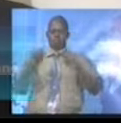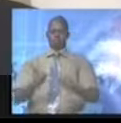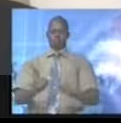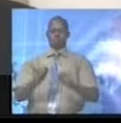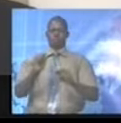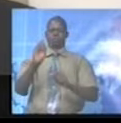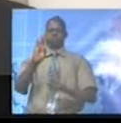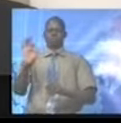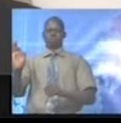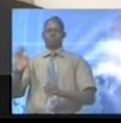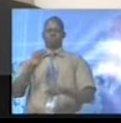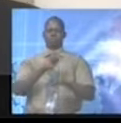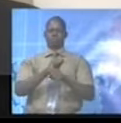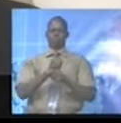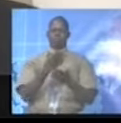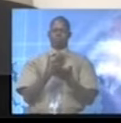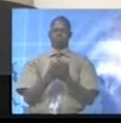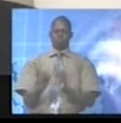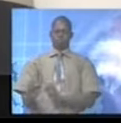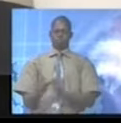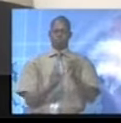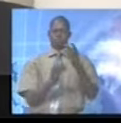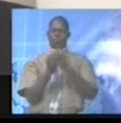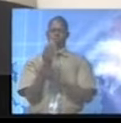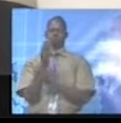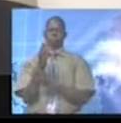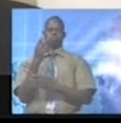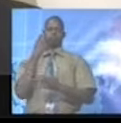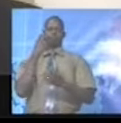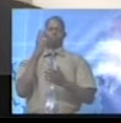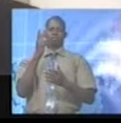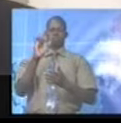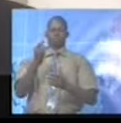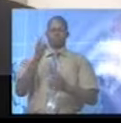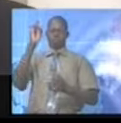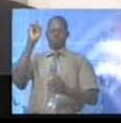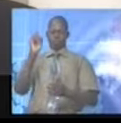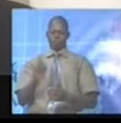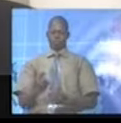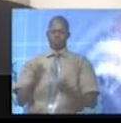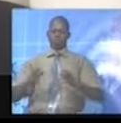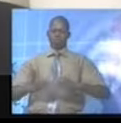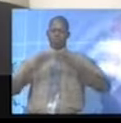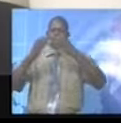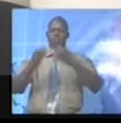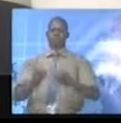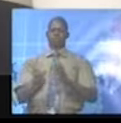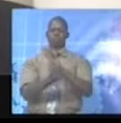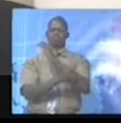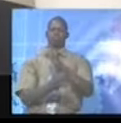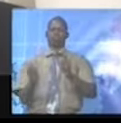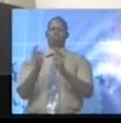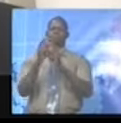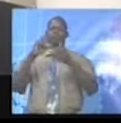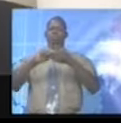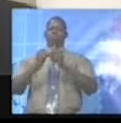au pays à mener à bien sa stratégie de croissance. Et c'est aussi la constatation qu'il faut compenser quand le pays peut rencontrer des difficultés